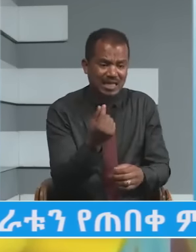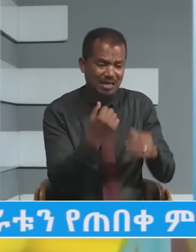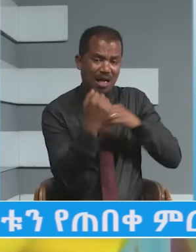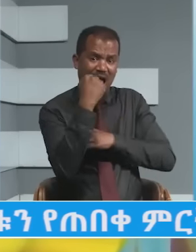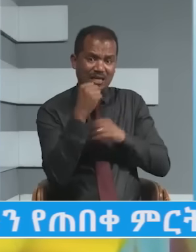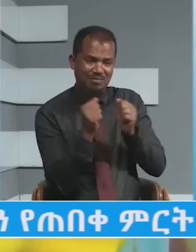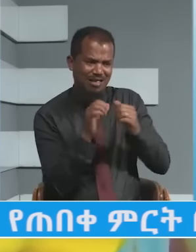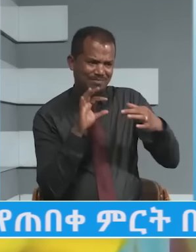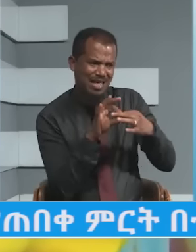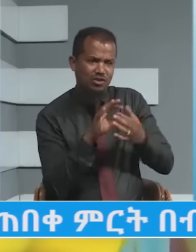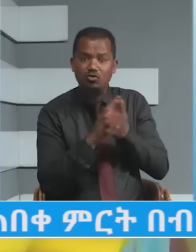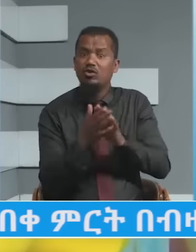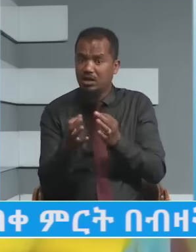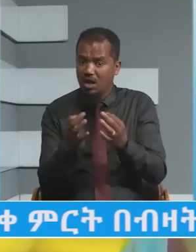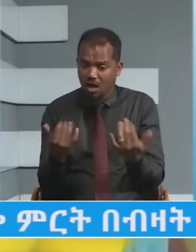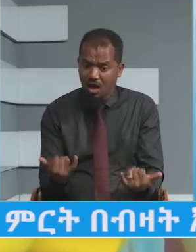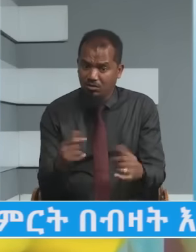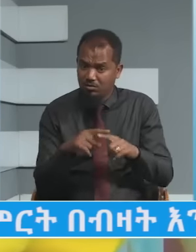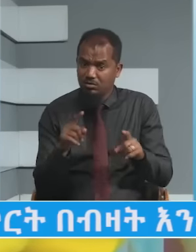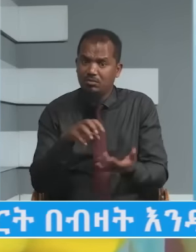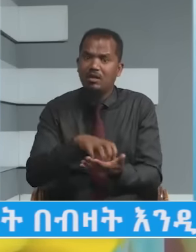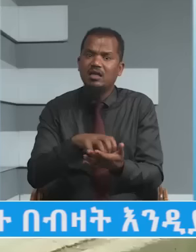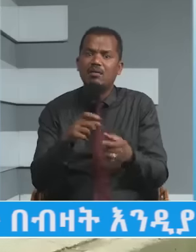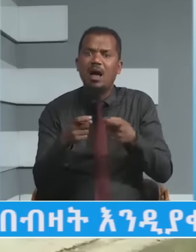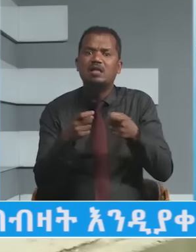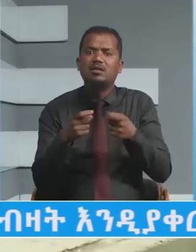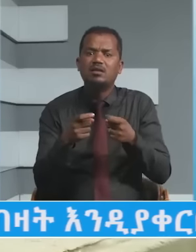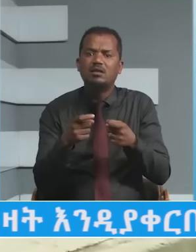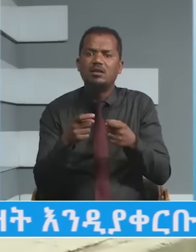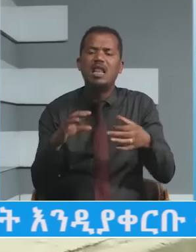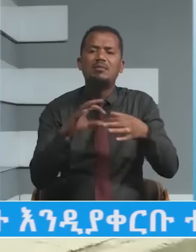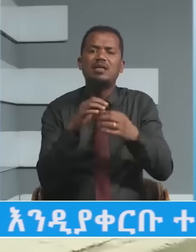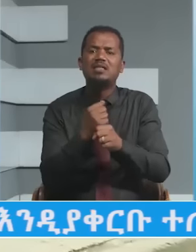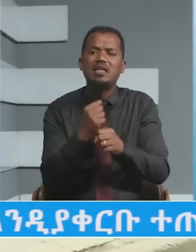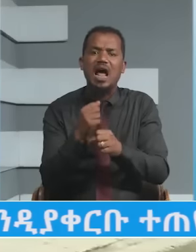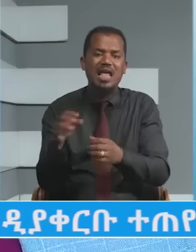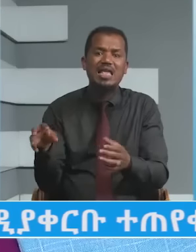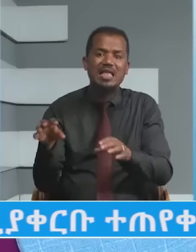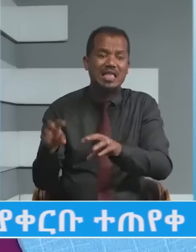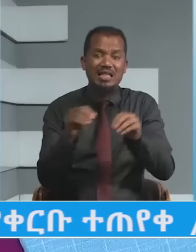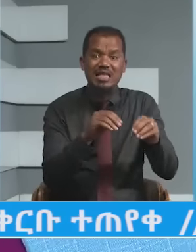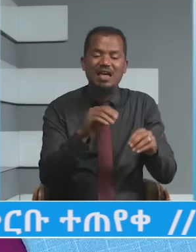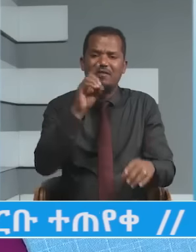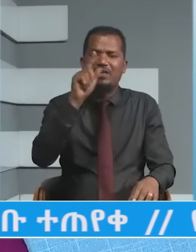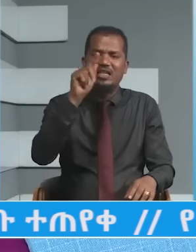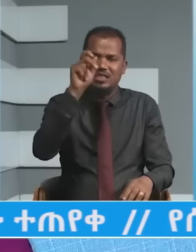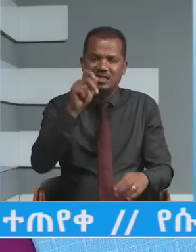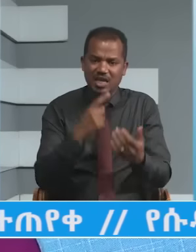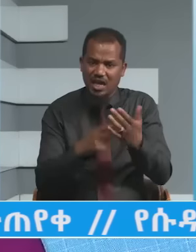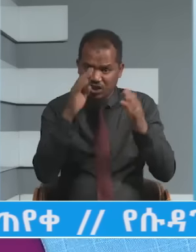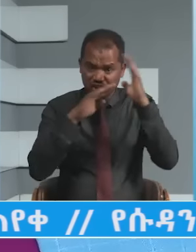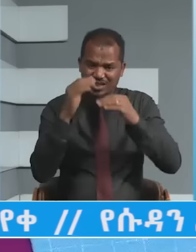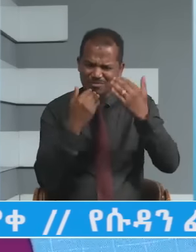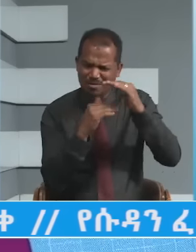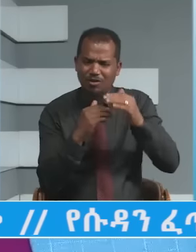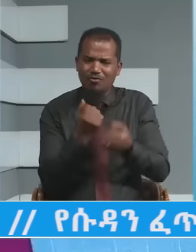የገንዘብ አቅም ጋር የሚያያዝ እንደሆነ ይገለጻል። አሁን ላይ ግን በከተማ አስተዳደሩ ለህብረት ስራ ማህበራት የተመደበውን የተዘዋዋሪ ፈንድ ይህንን